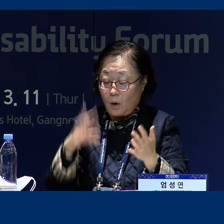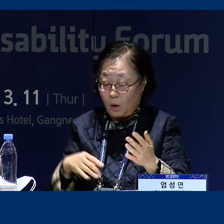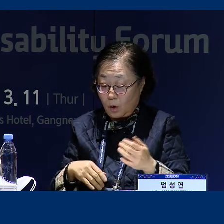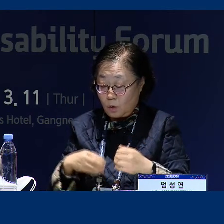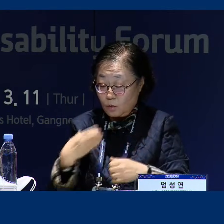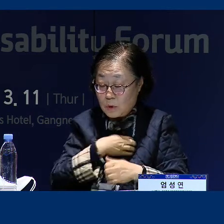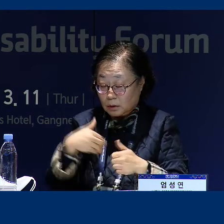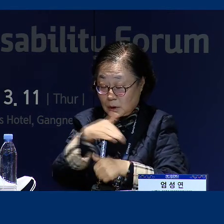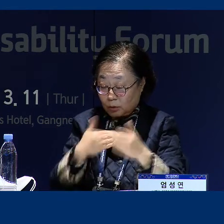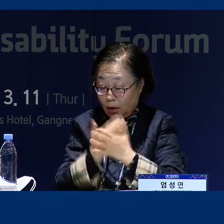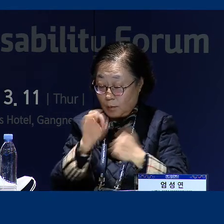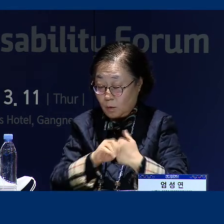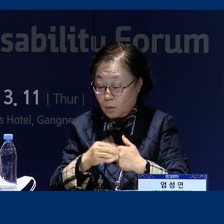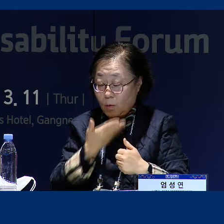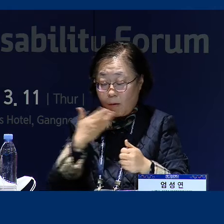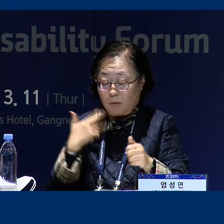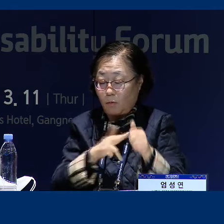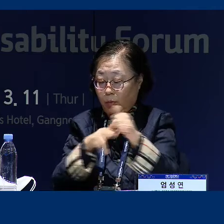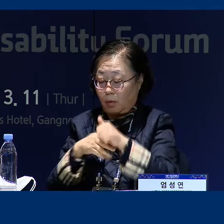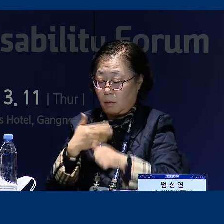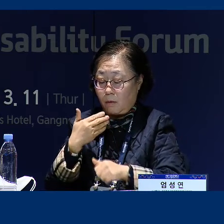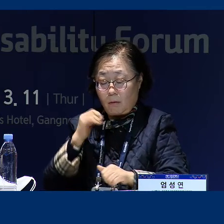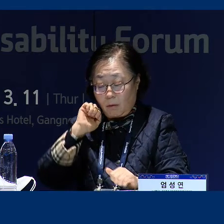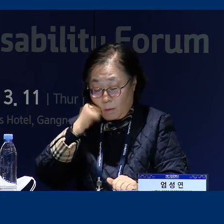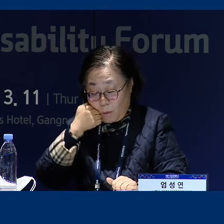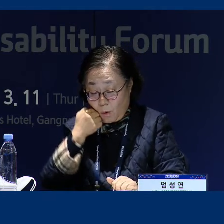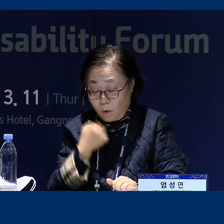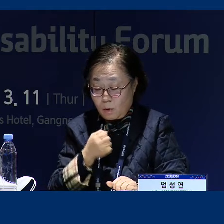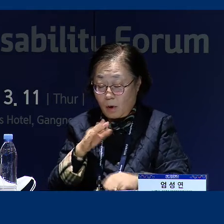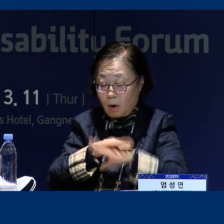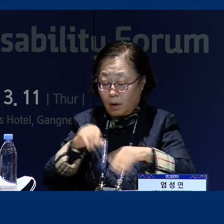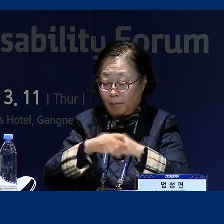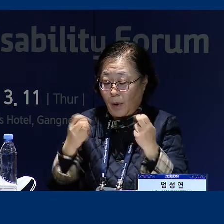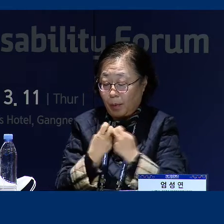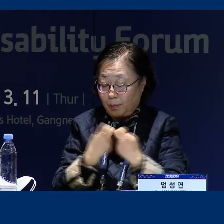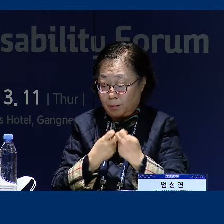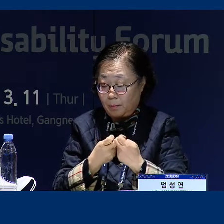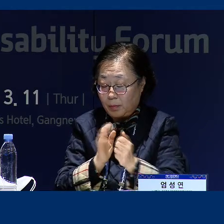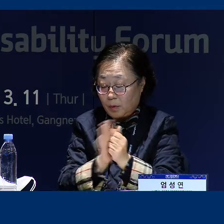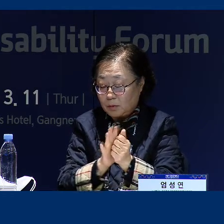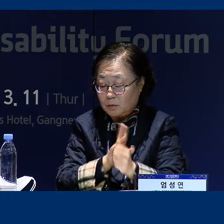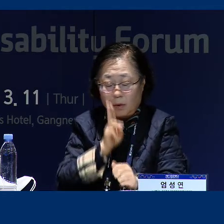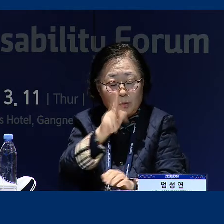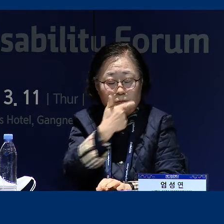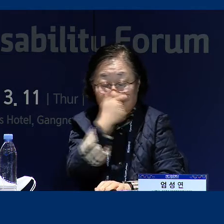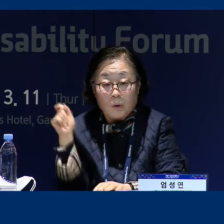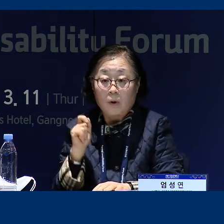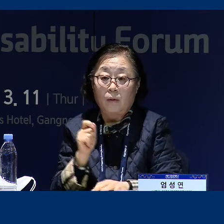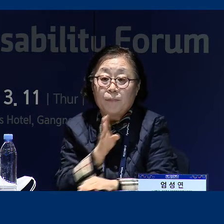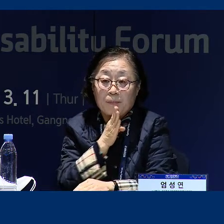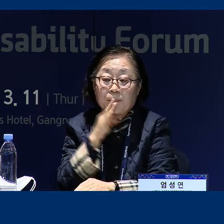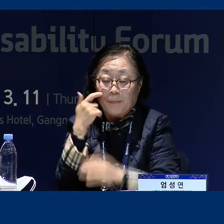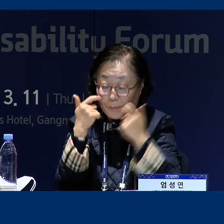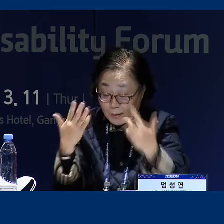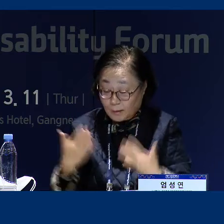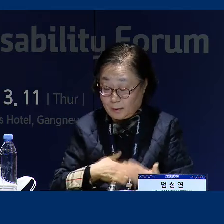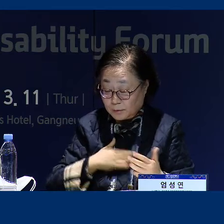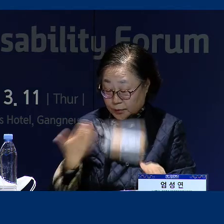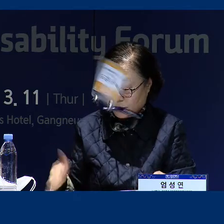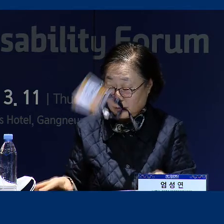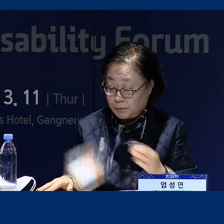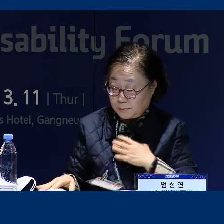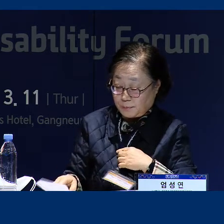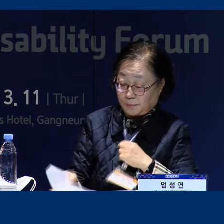매일매일 해드렸습니다. 재난재해 혹은 위기 상황에서 청각 장애인들의 정보 접근권 또